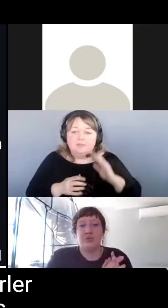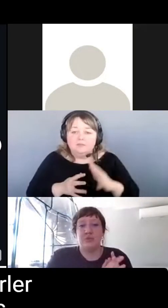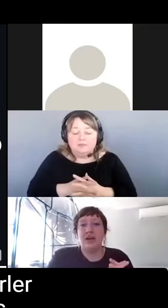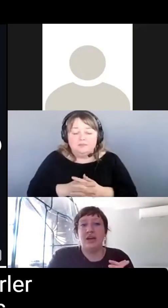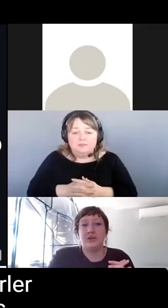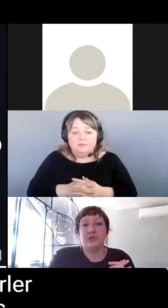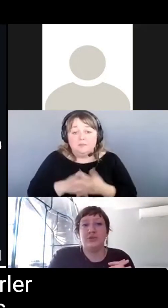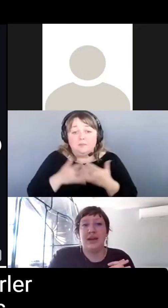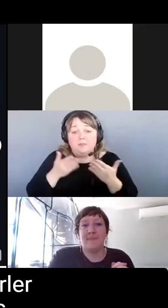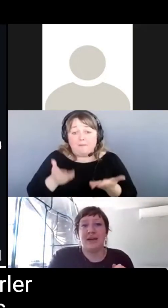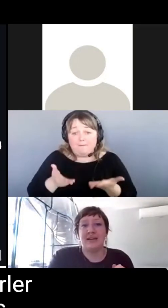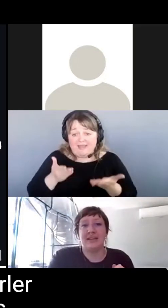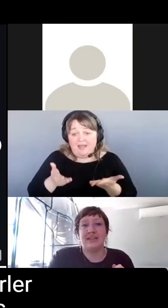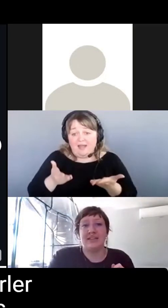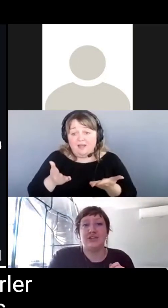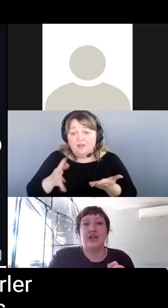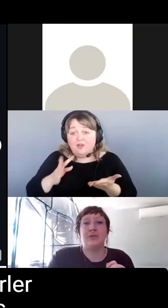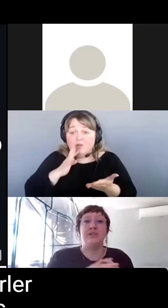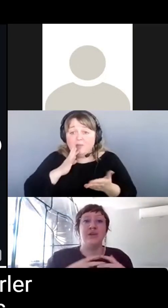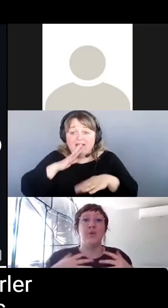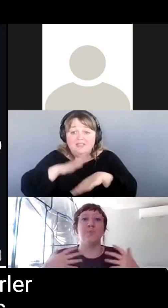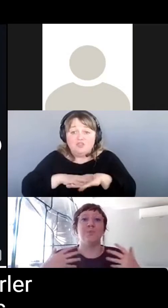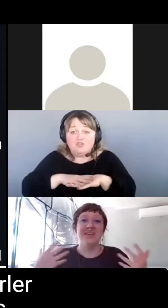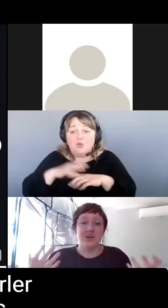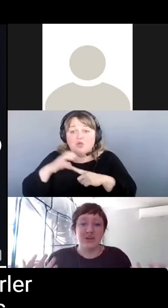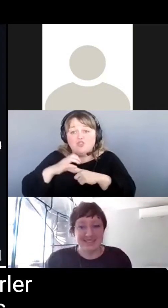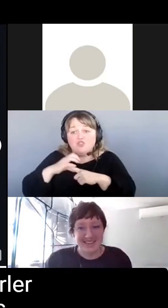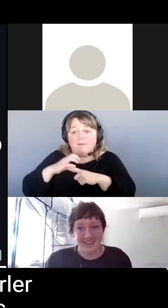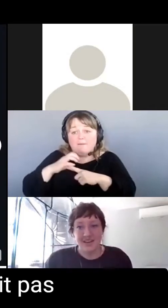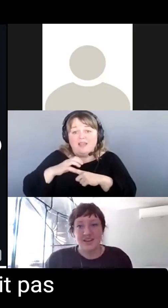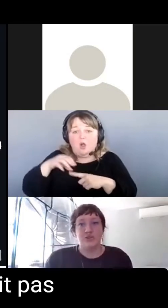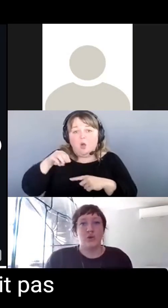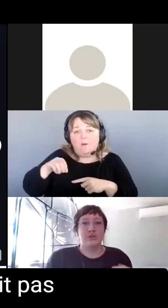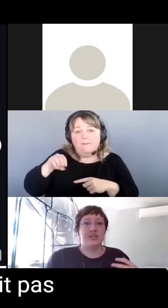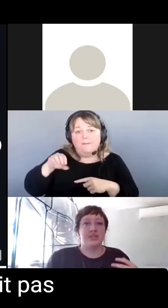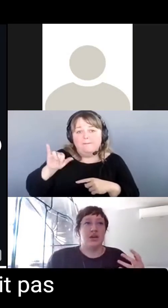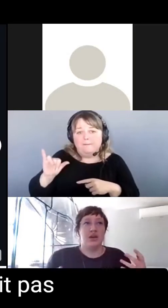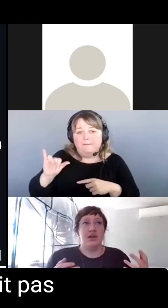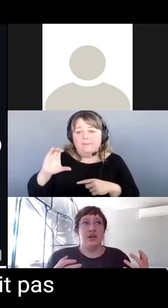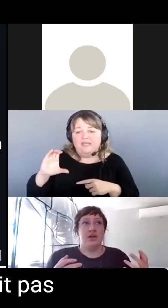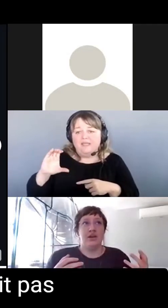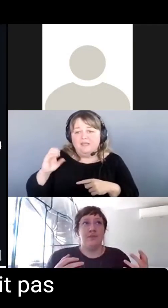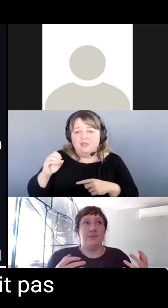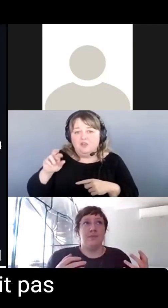J'en suis maintenant rendue à parler des champignons mycorhiziens. Donc,